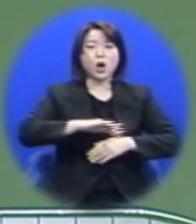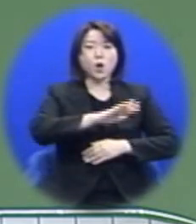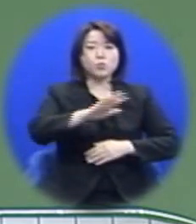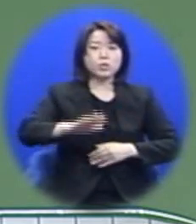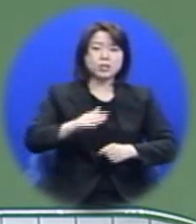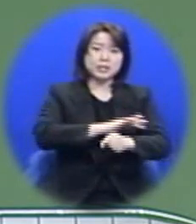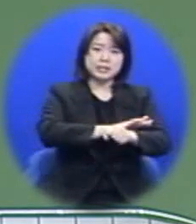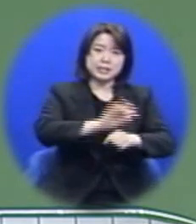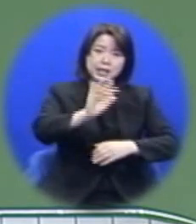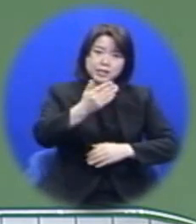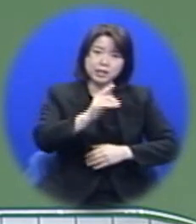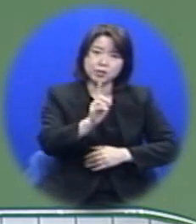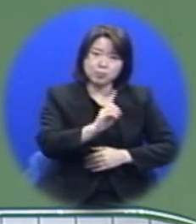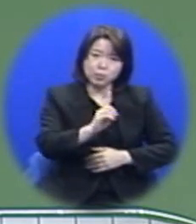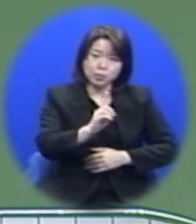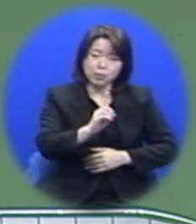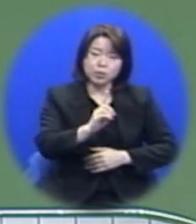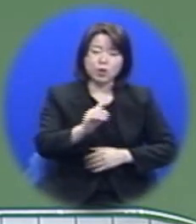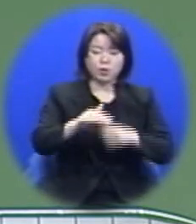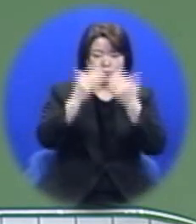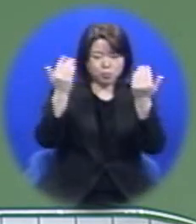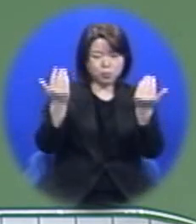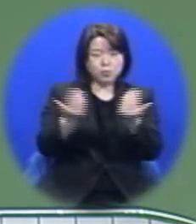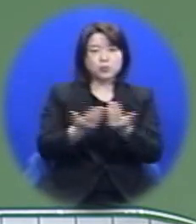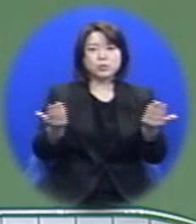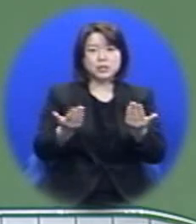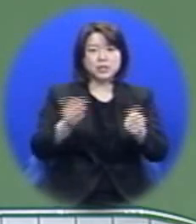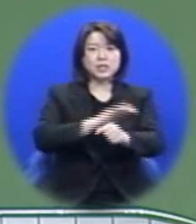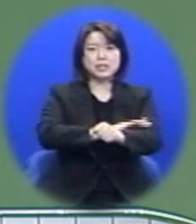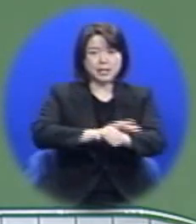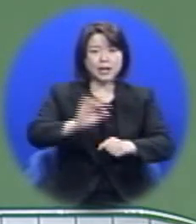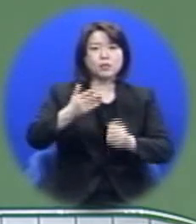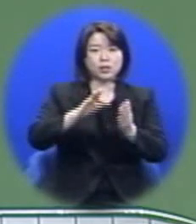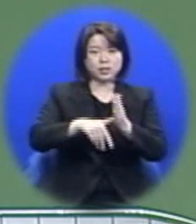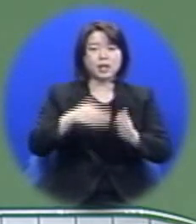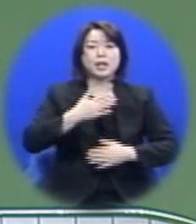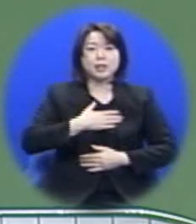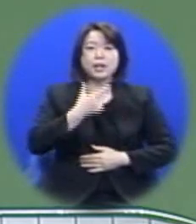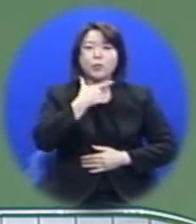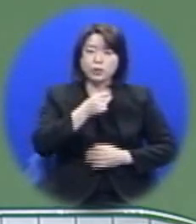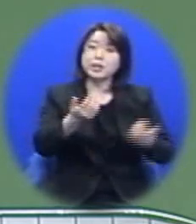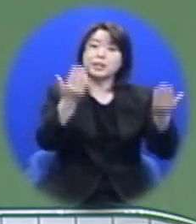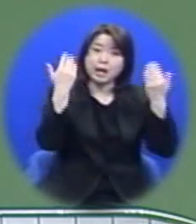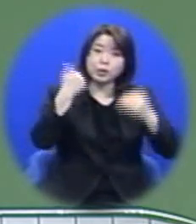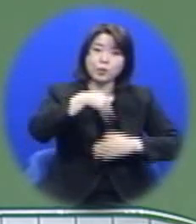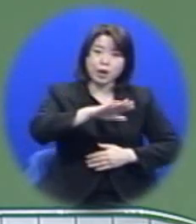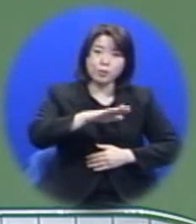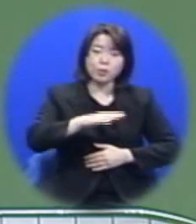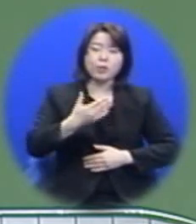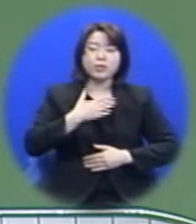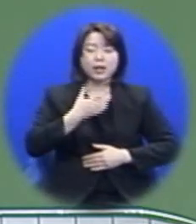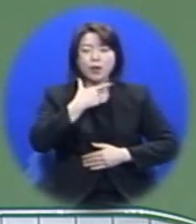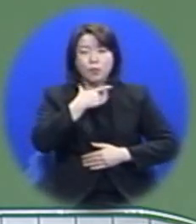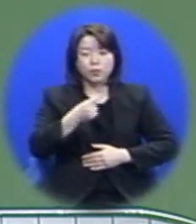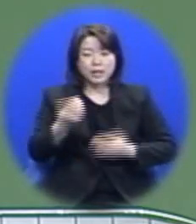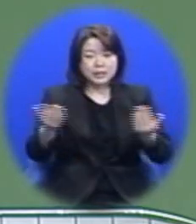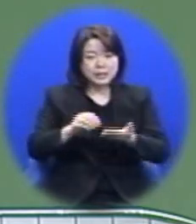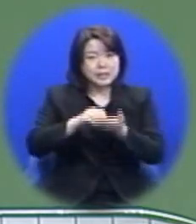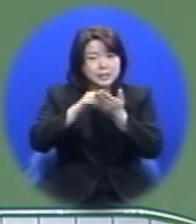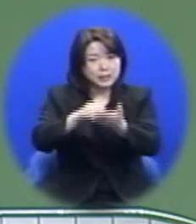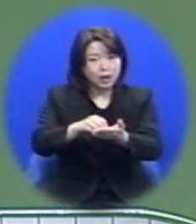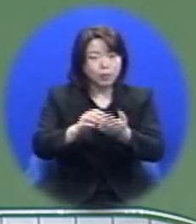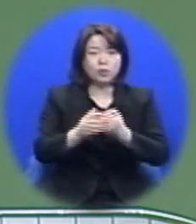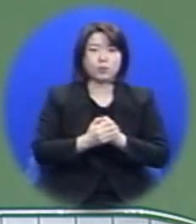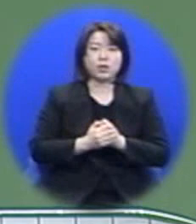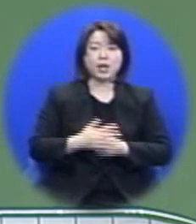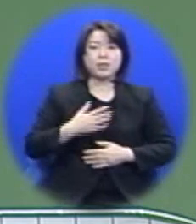생각하냐면 모든 일이 다 잘 될 때 내가 원하는 학교도 갔고 내가 원하는 직장도 들어갔고